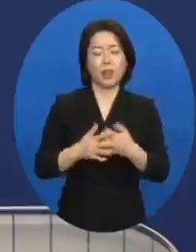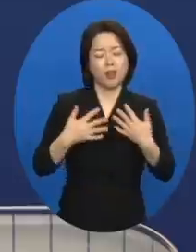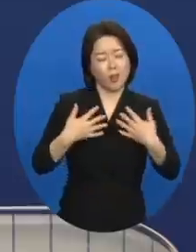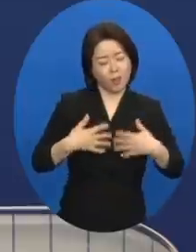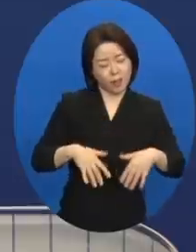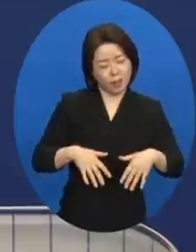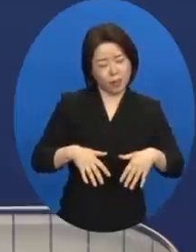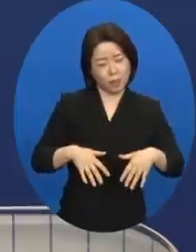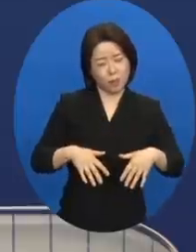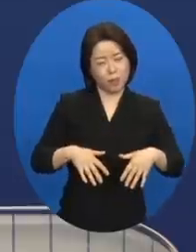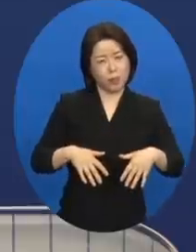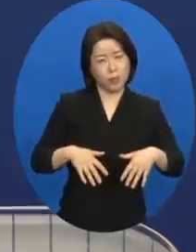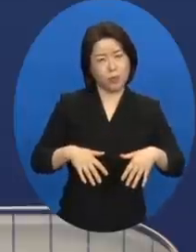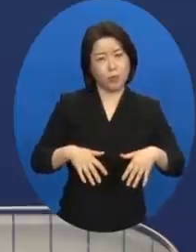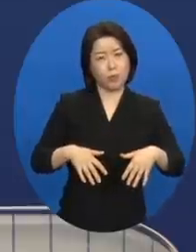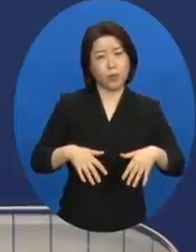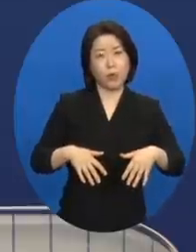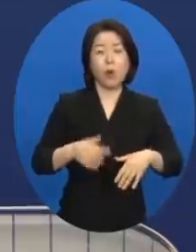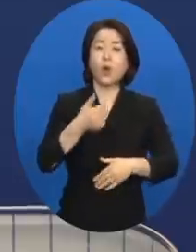연약하고